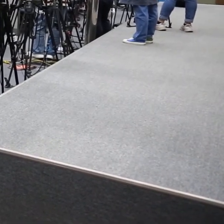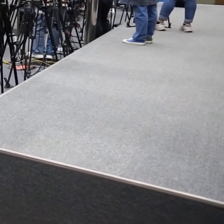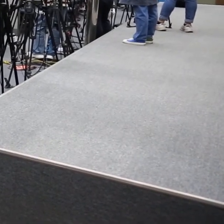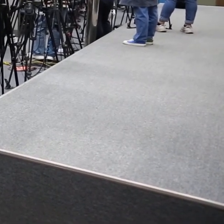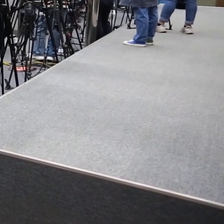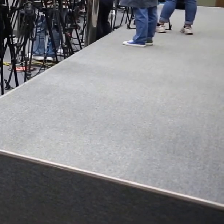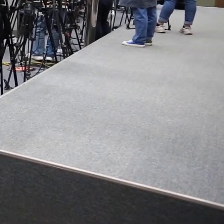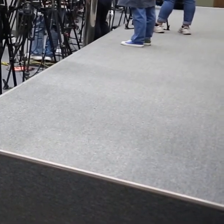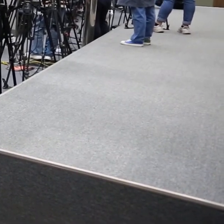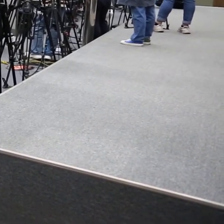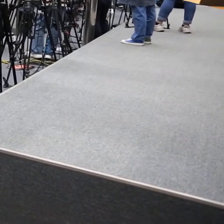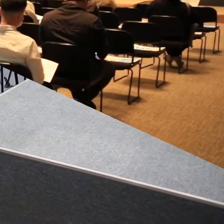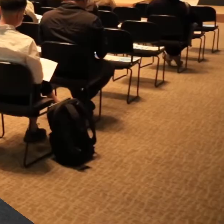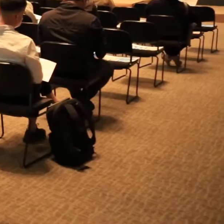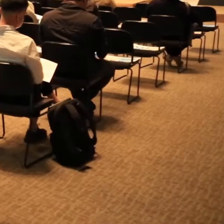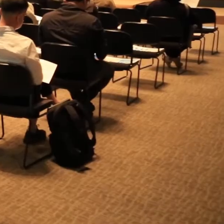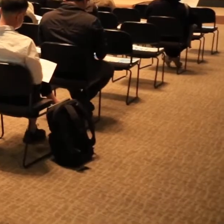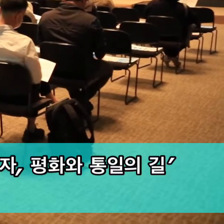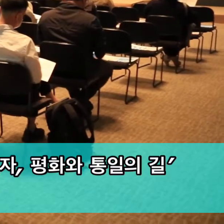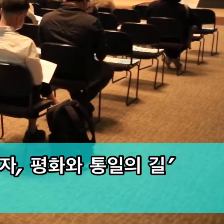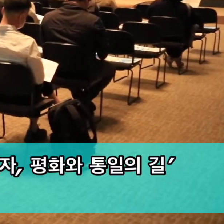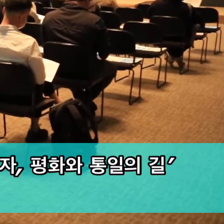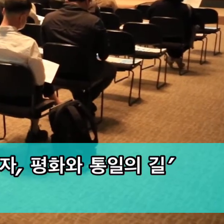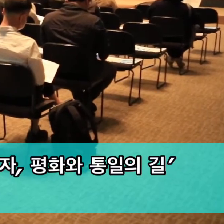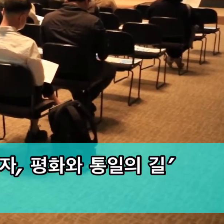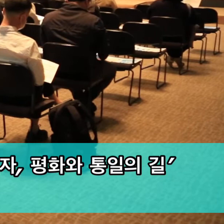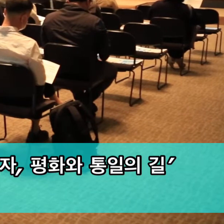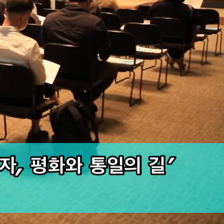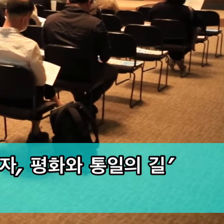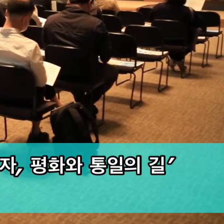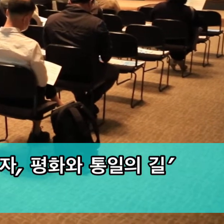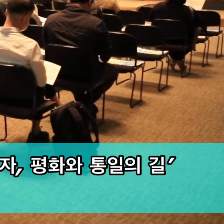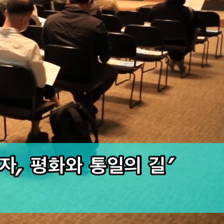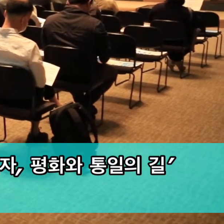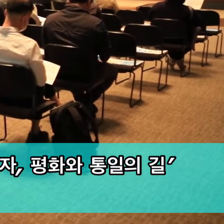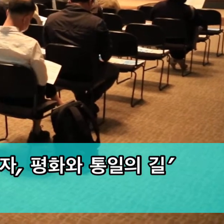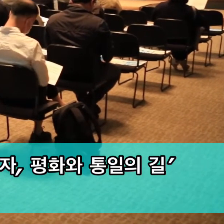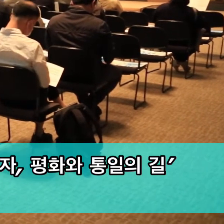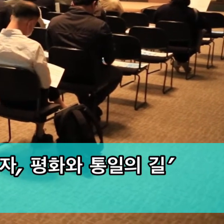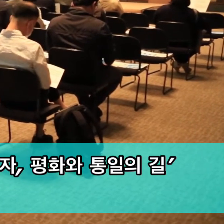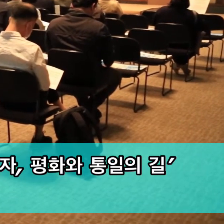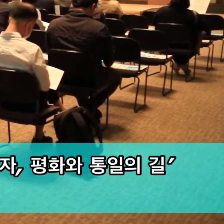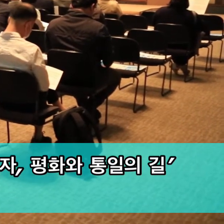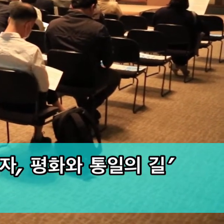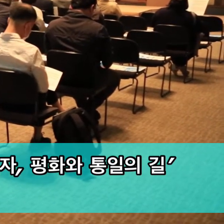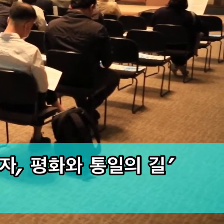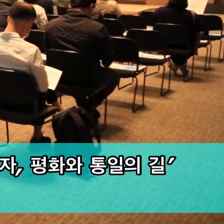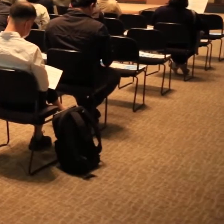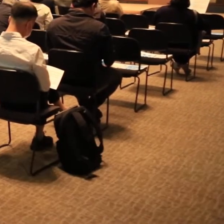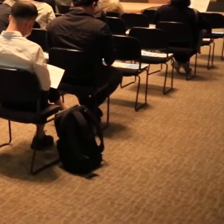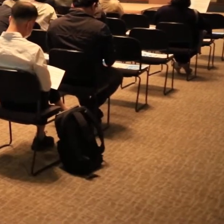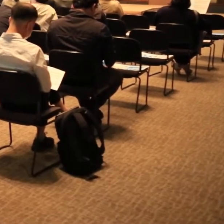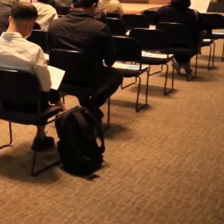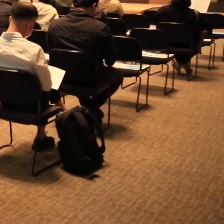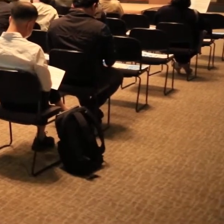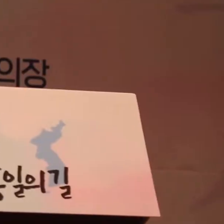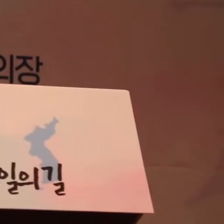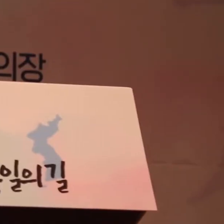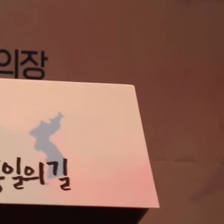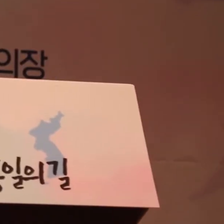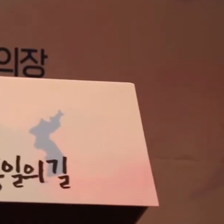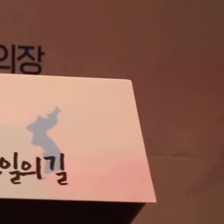아파하지 않도록 해달라고 주문을 하였고 그 성과도 희미해지고 있습니다. 판문점